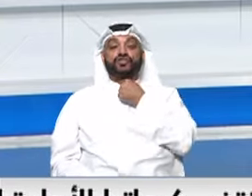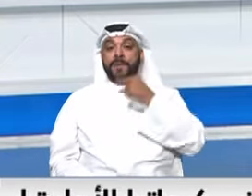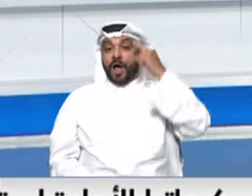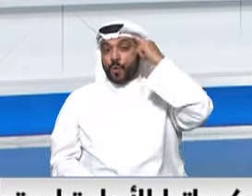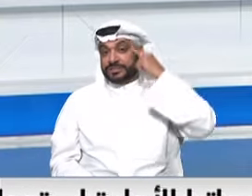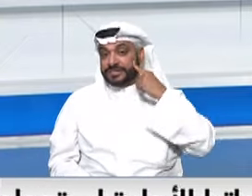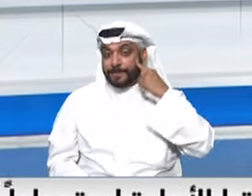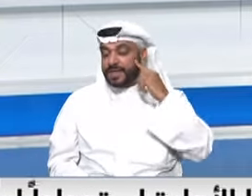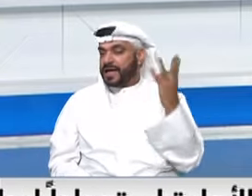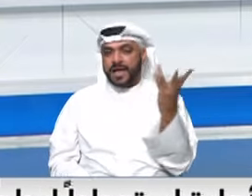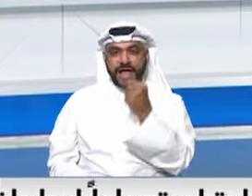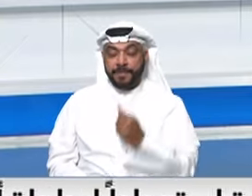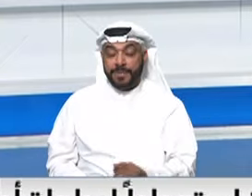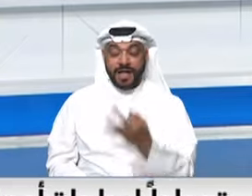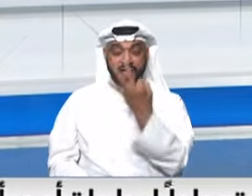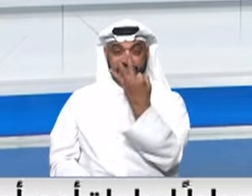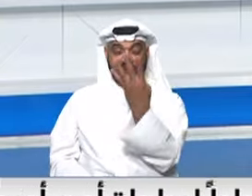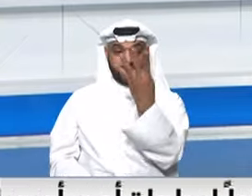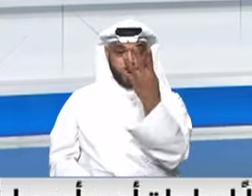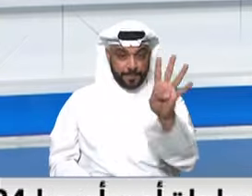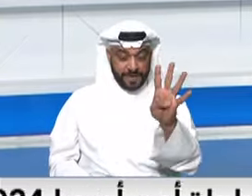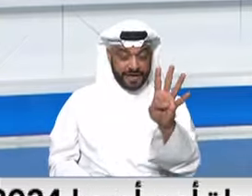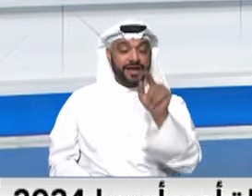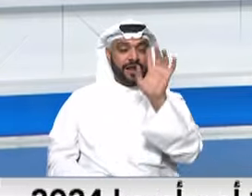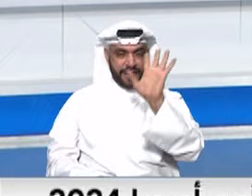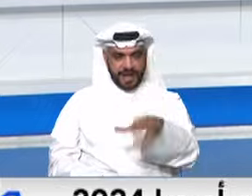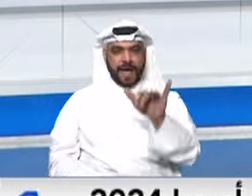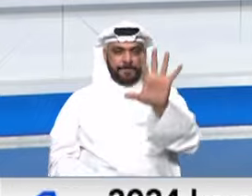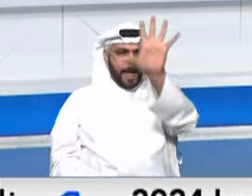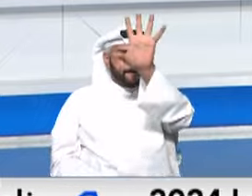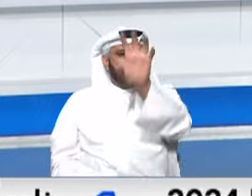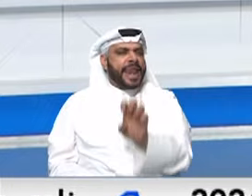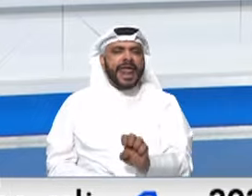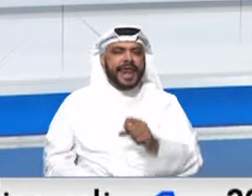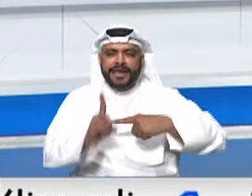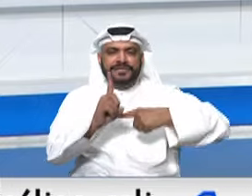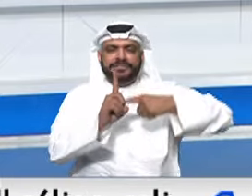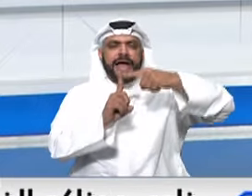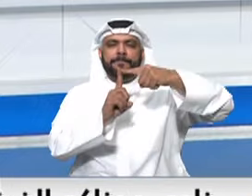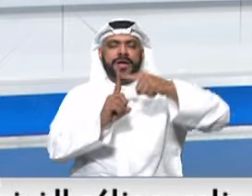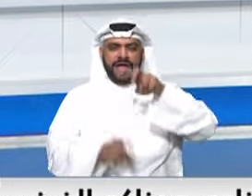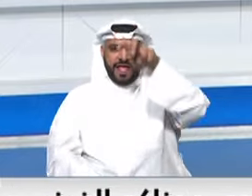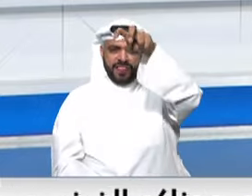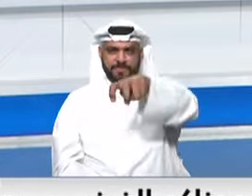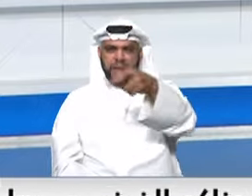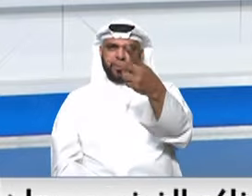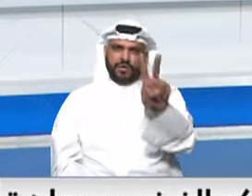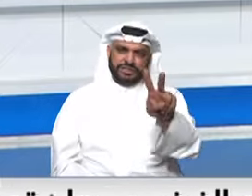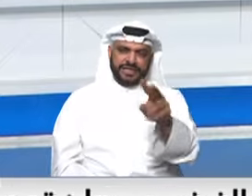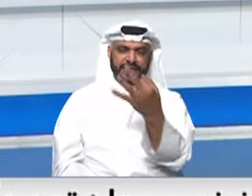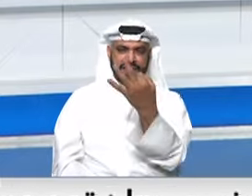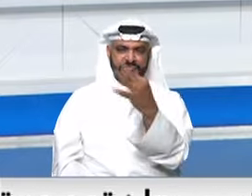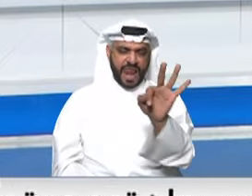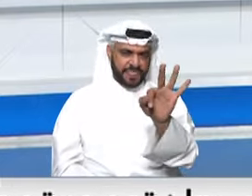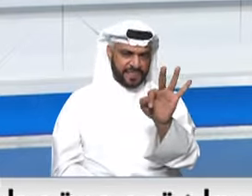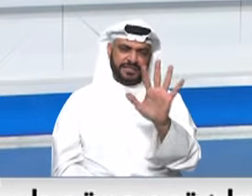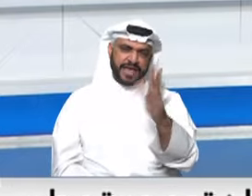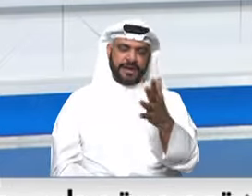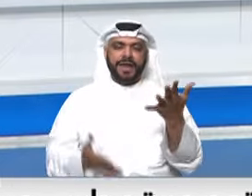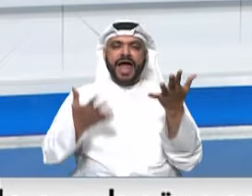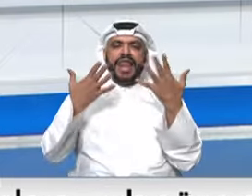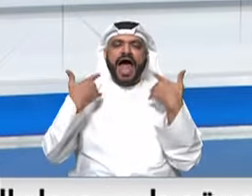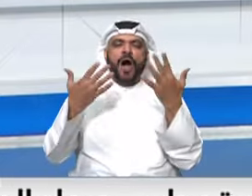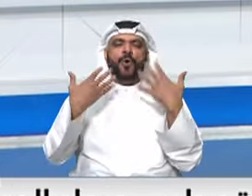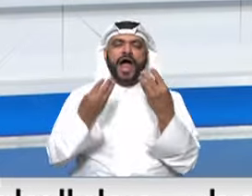العظمى تتراوح ما بين 43 إلى 44، والصغرى تتراوح ما بين 28 إلى 30، والهواء الشمالي غربي خفيف إلى معتدل